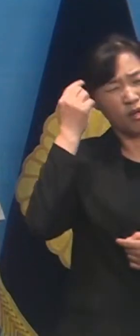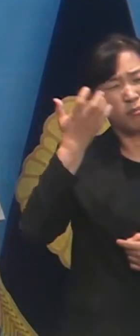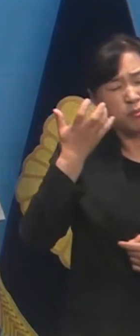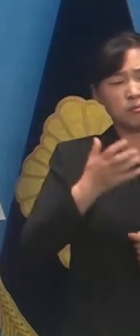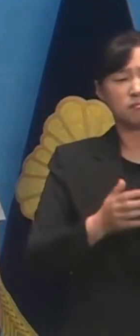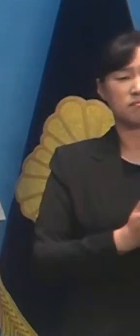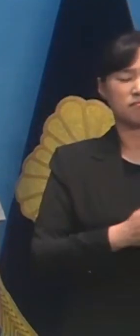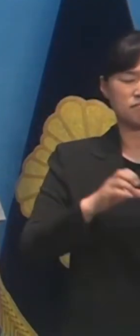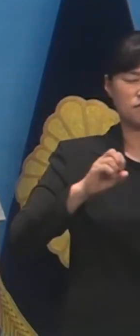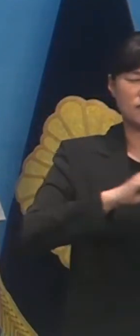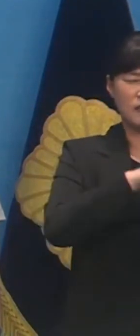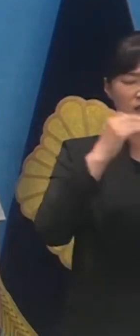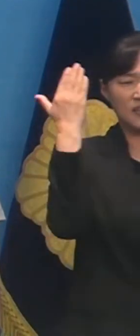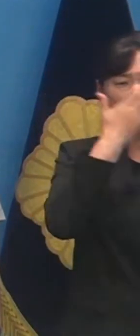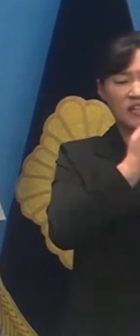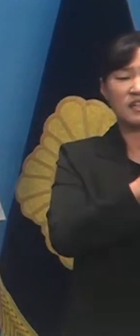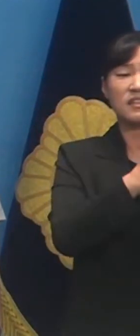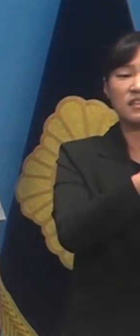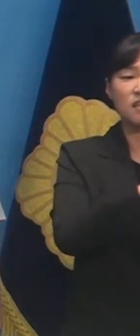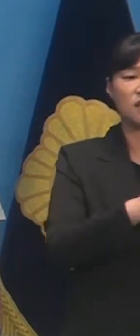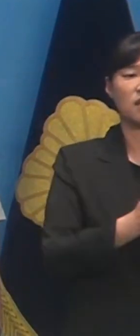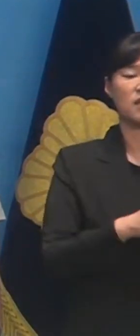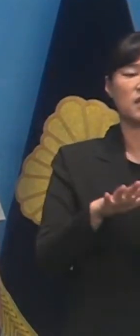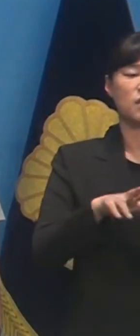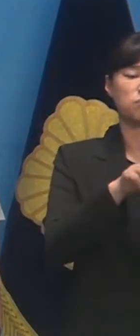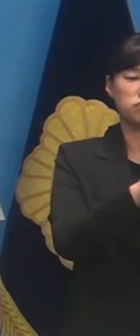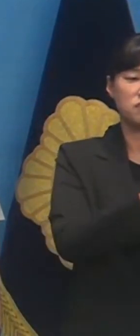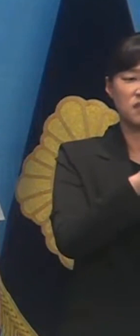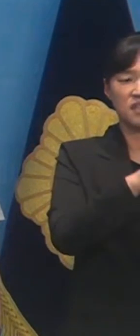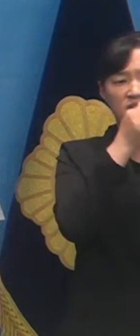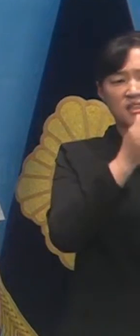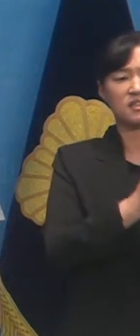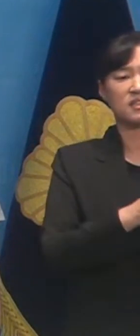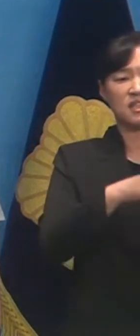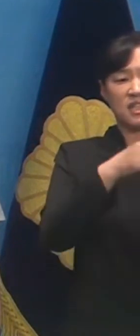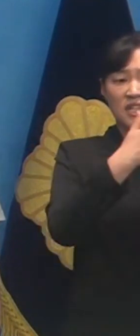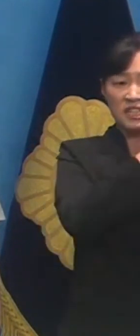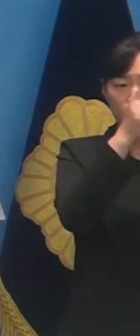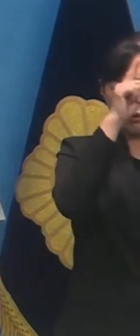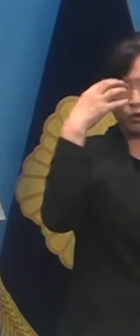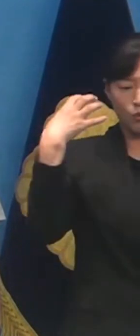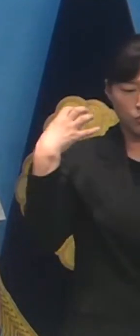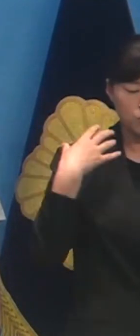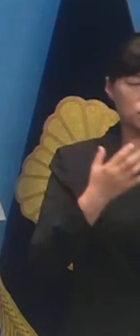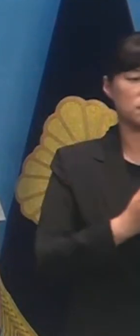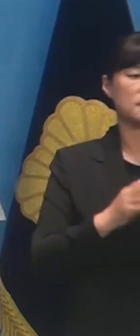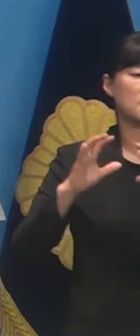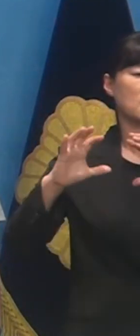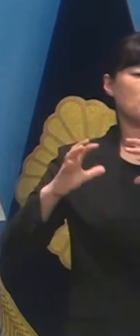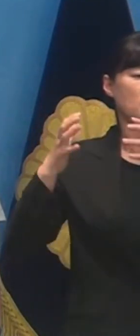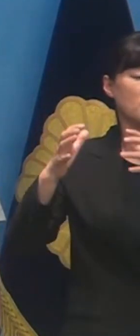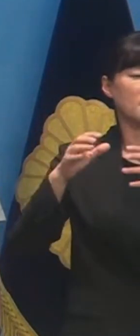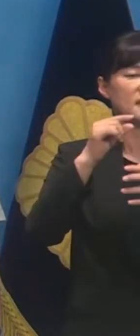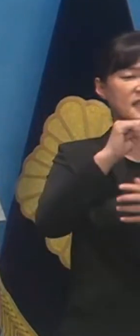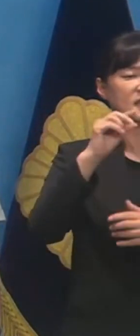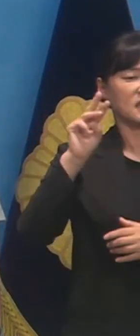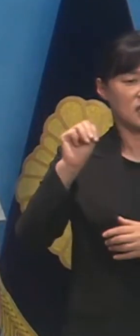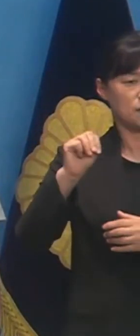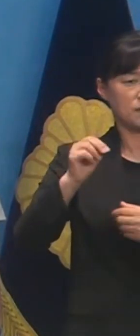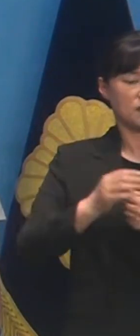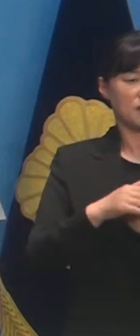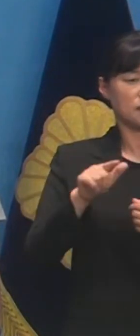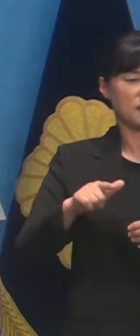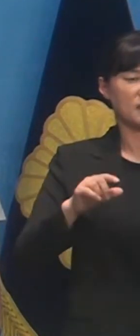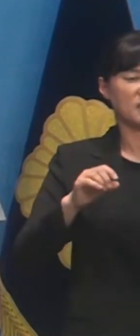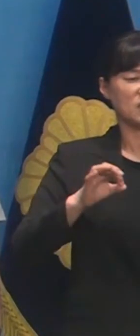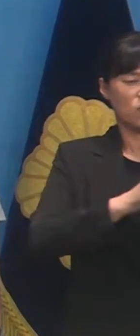내란을 청산한다는 이 시대 과제를 안고 출범한 이재명 정부와는 글로벌 GM 자본이 벌이는 이 경제